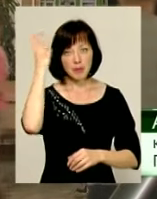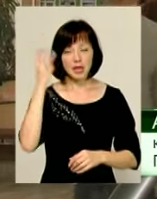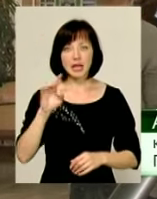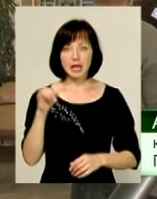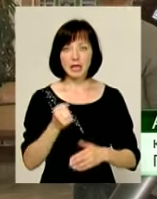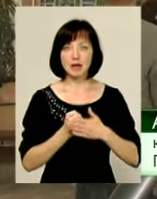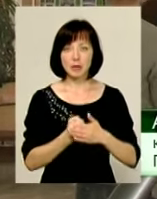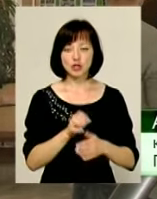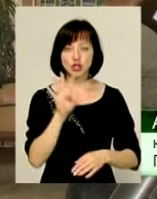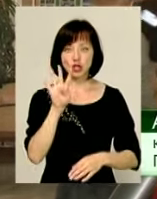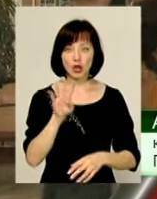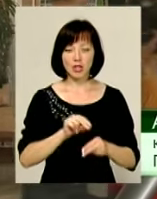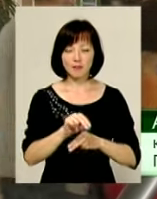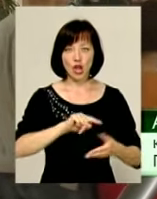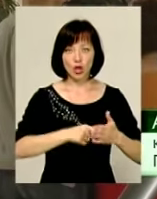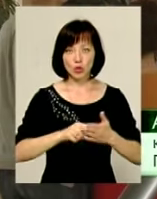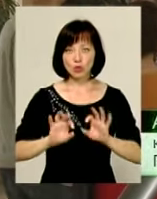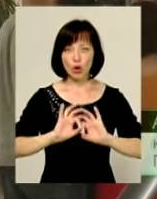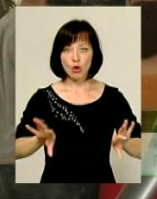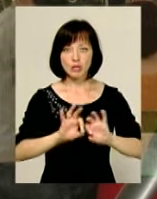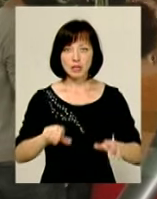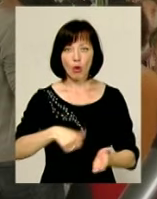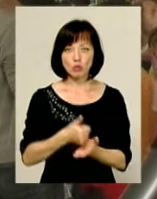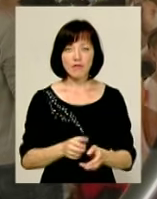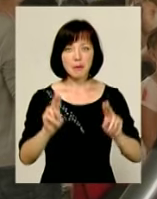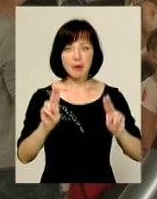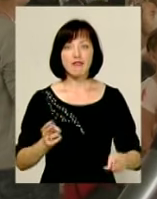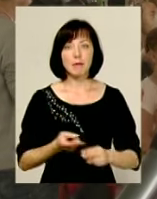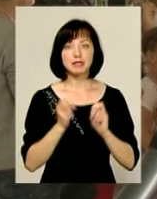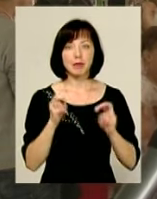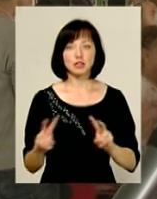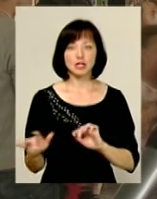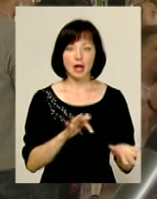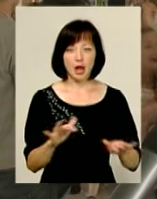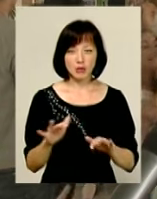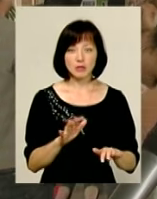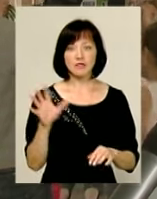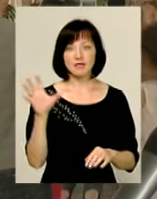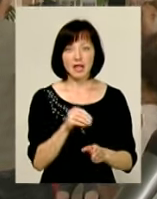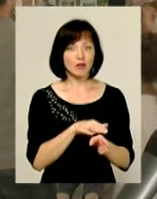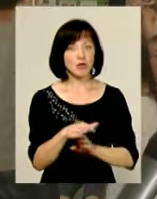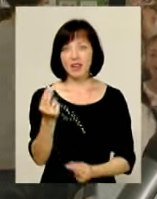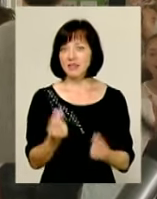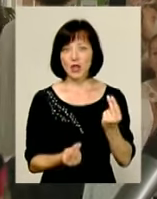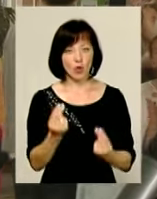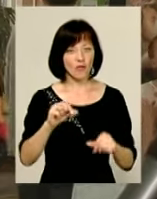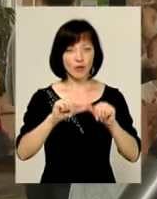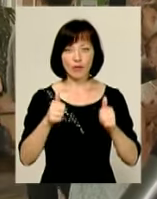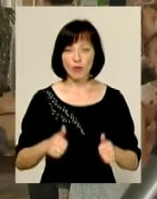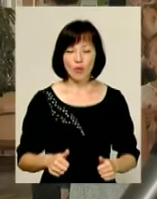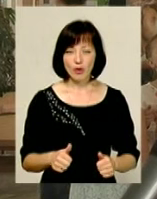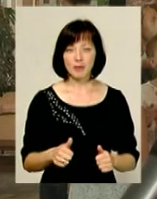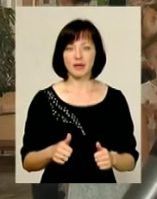чотирьох навчальних точок роз'яснюємо їм основні правила безпечної житдіяльності. Як ви бачите, все відбувається в ігровій формі, в